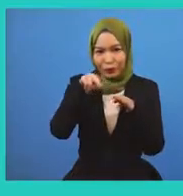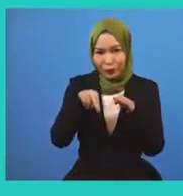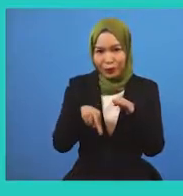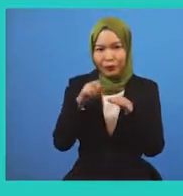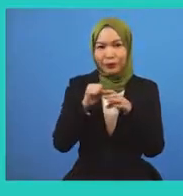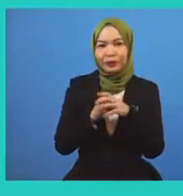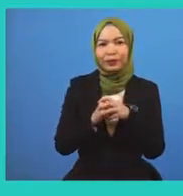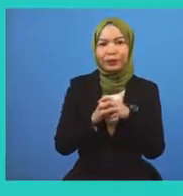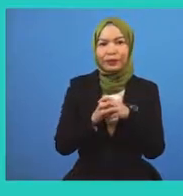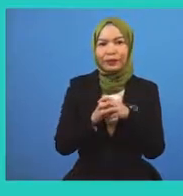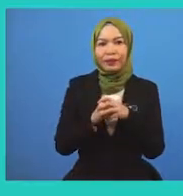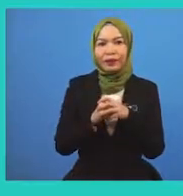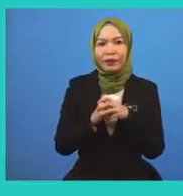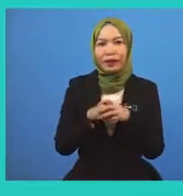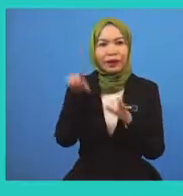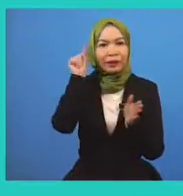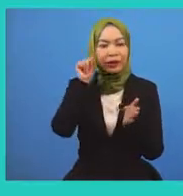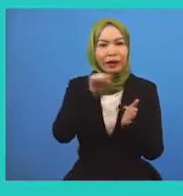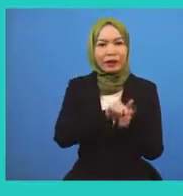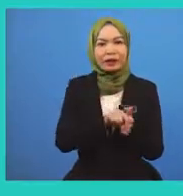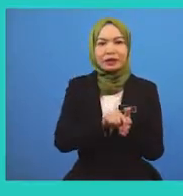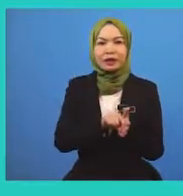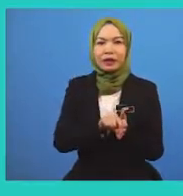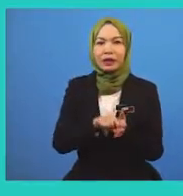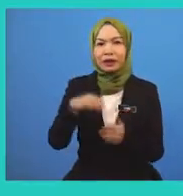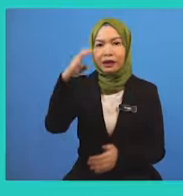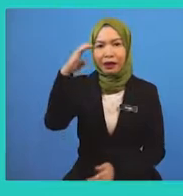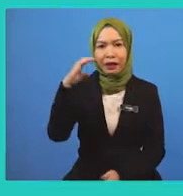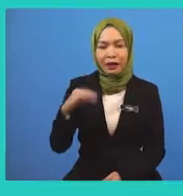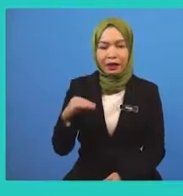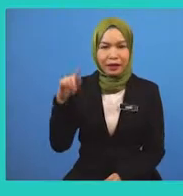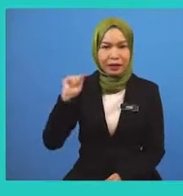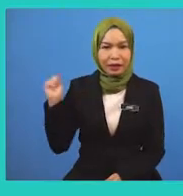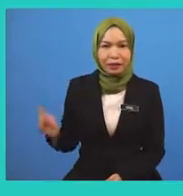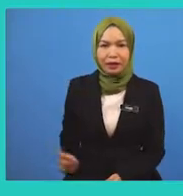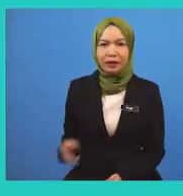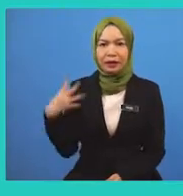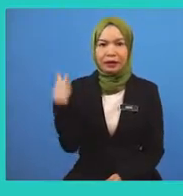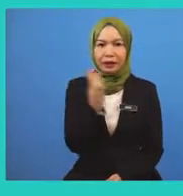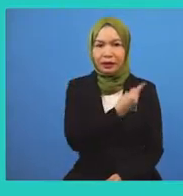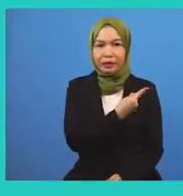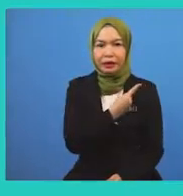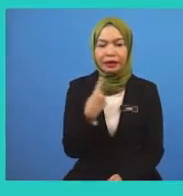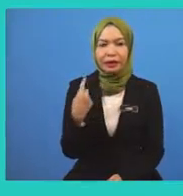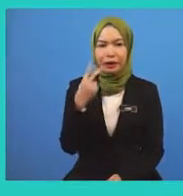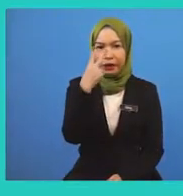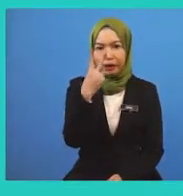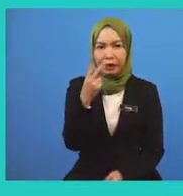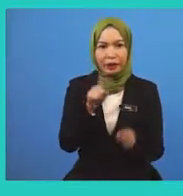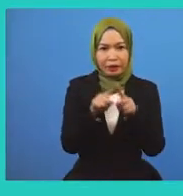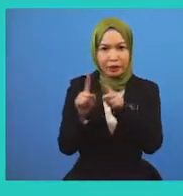Apakah yang ditunjukkan oleh gambar rajah aras tenaga? Mari kita lihat sama-sama ya murid-murid.